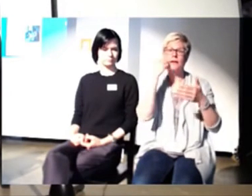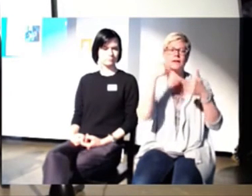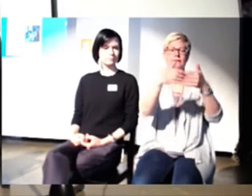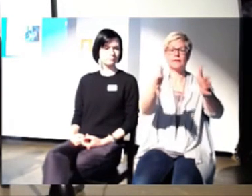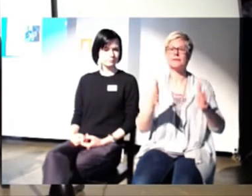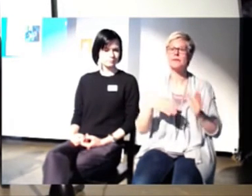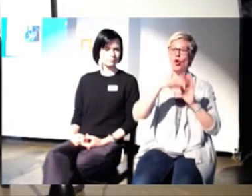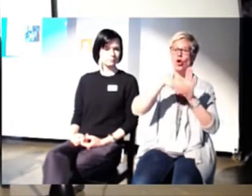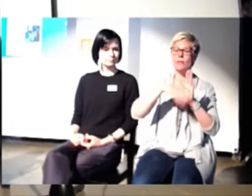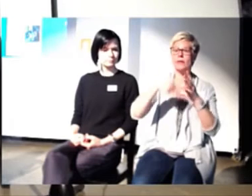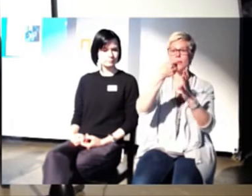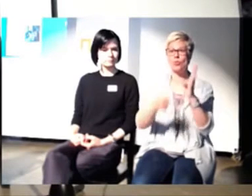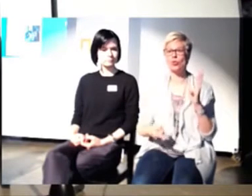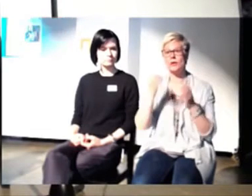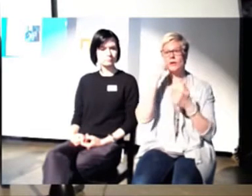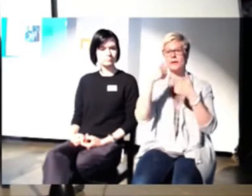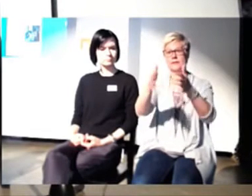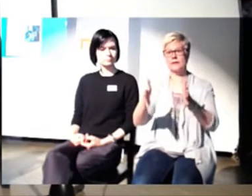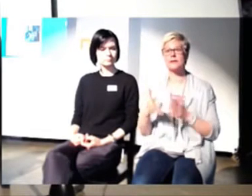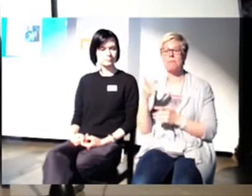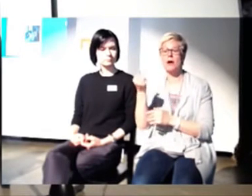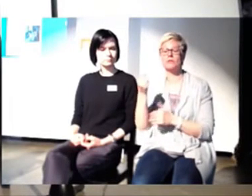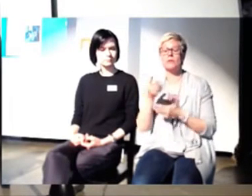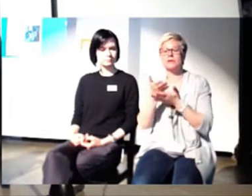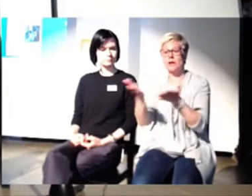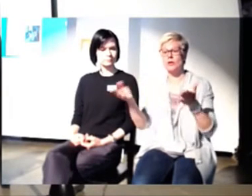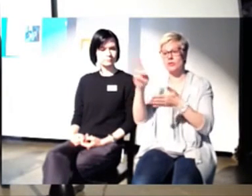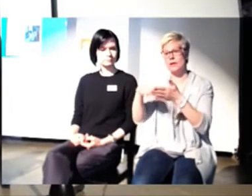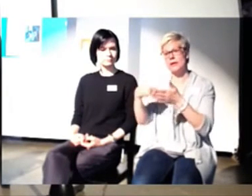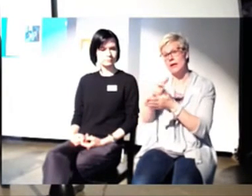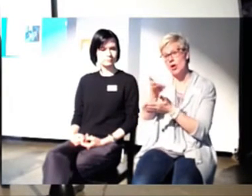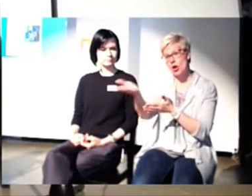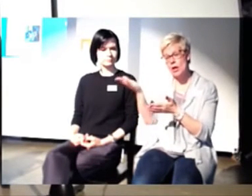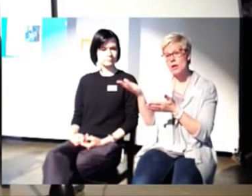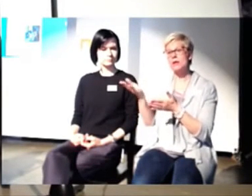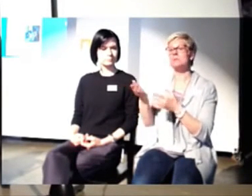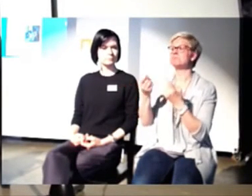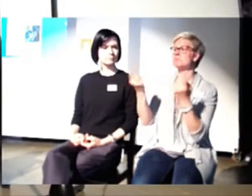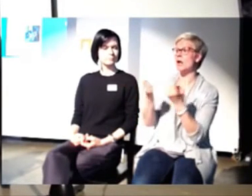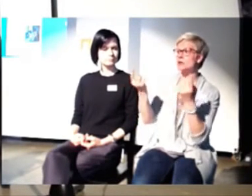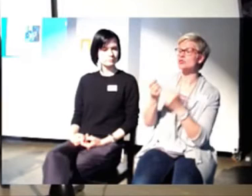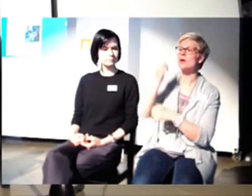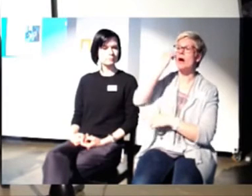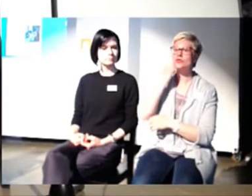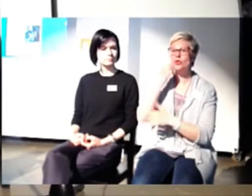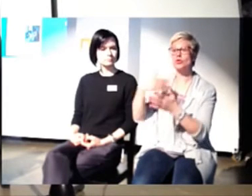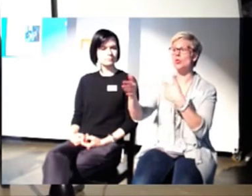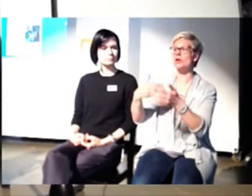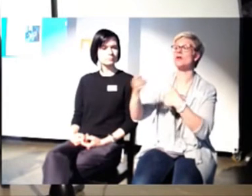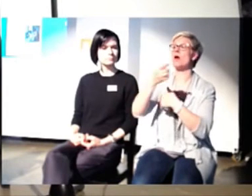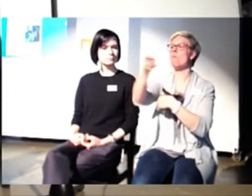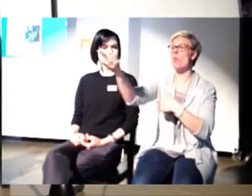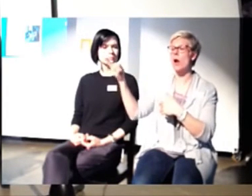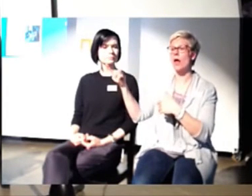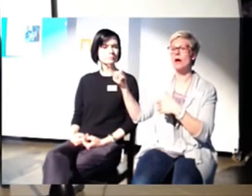Taiteilijaresidenssiohjelmat ja muut residenssimahdollisuudet tarjoavat taiteilijoiden tilaisuuksia asua ja työskennellä muualla taiteen